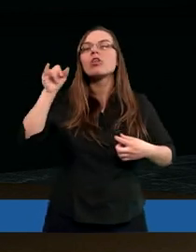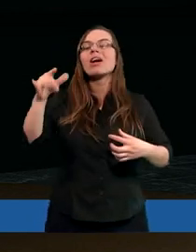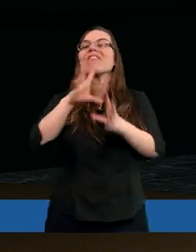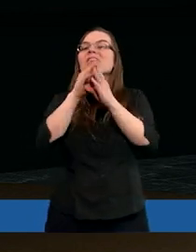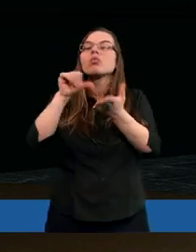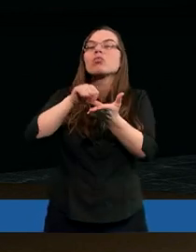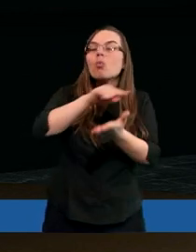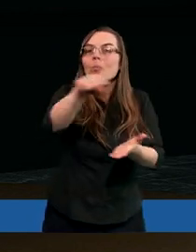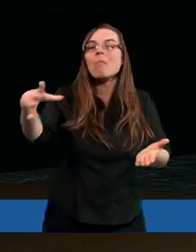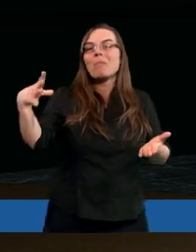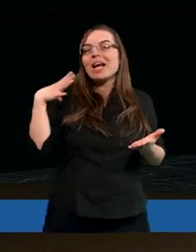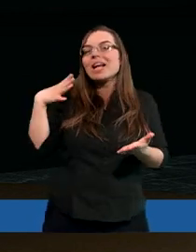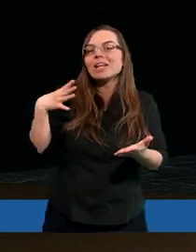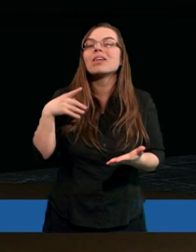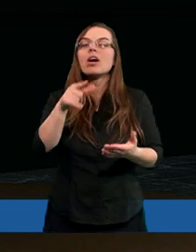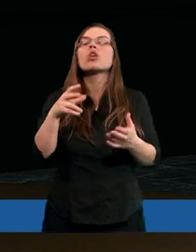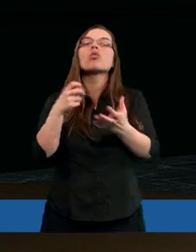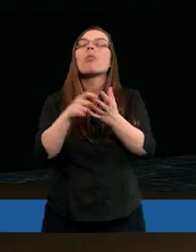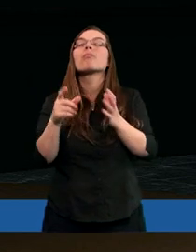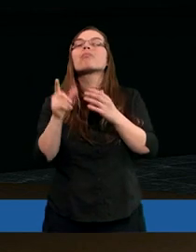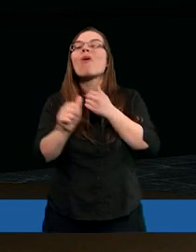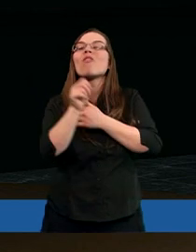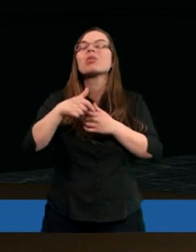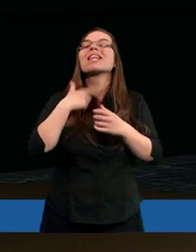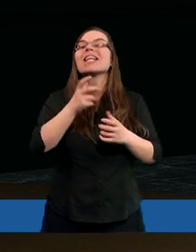Nim byli z powodu połowu ryb, które zagarnęli.